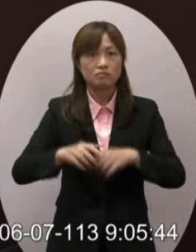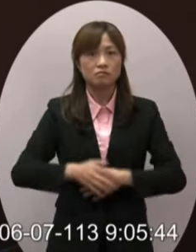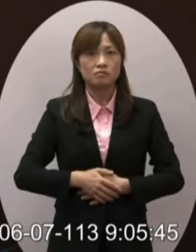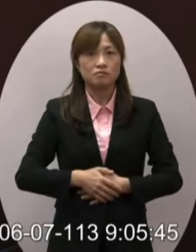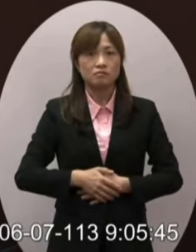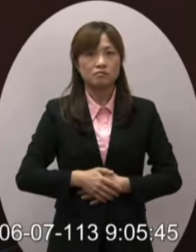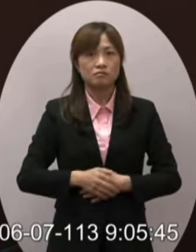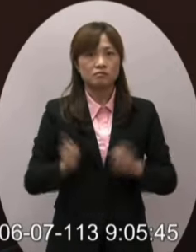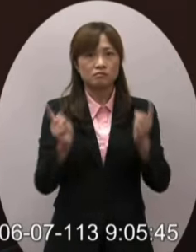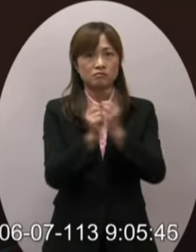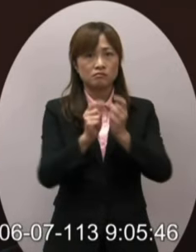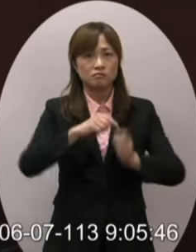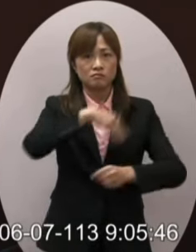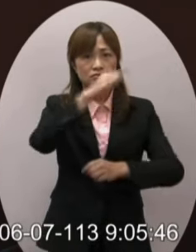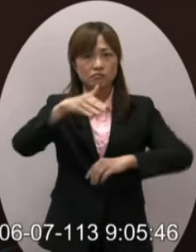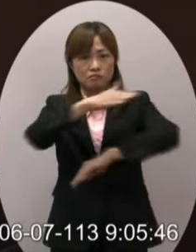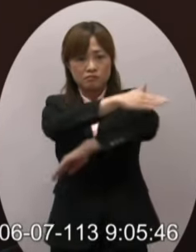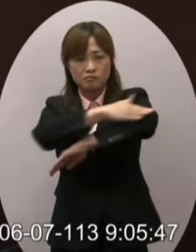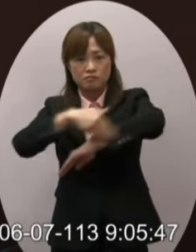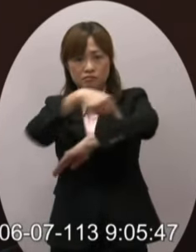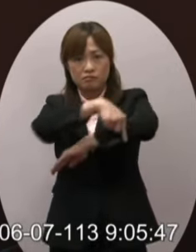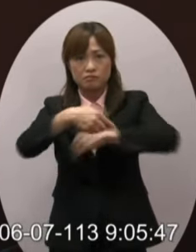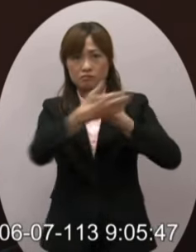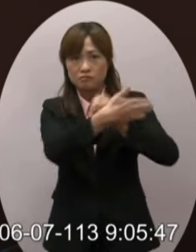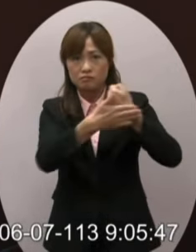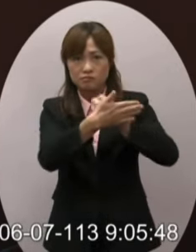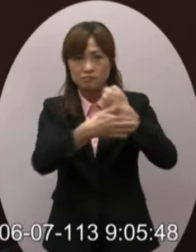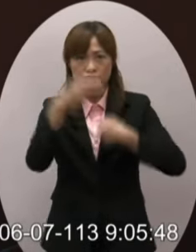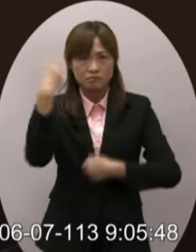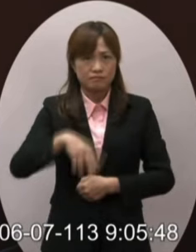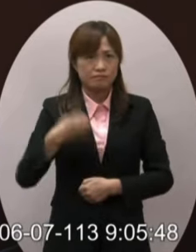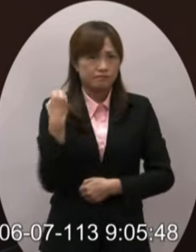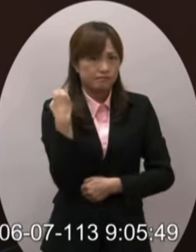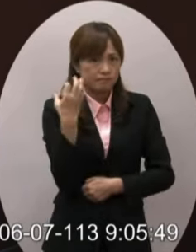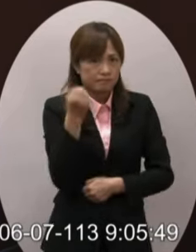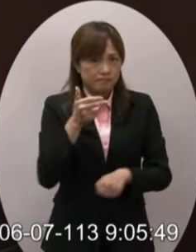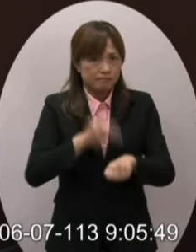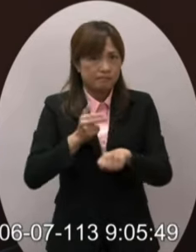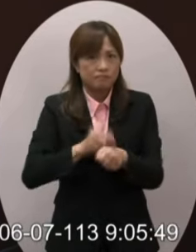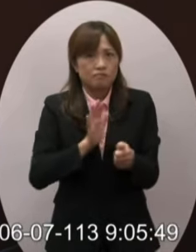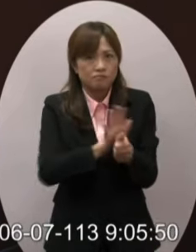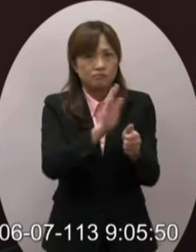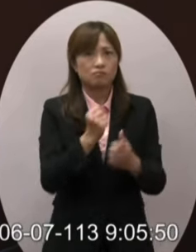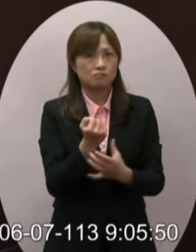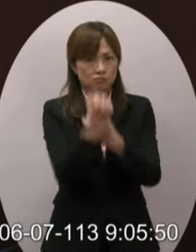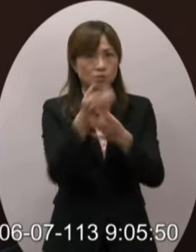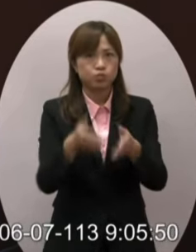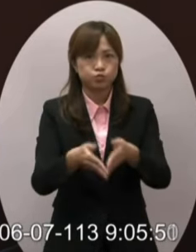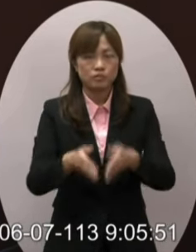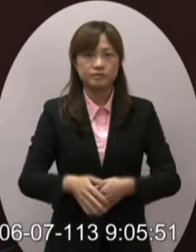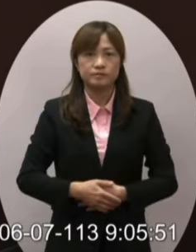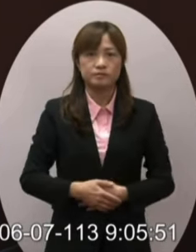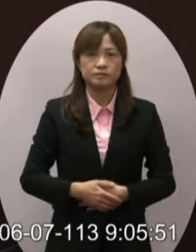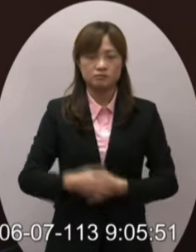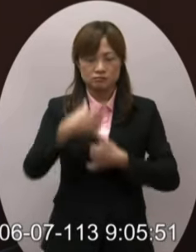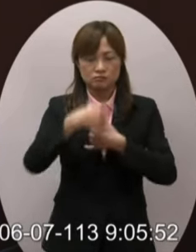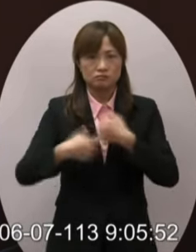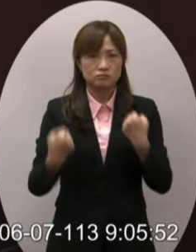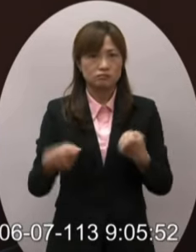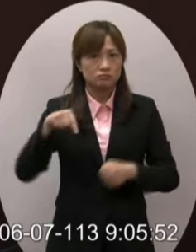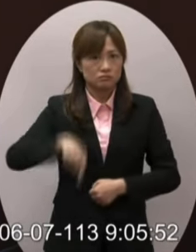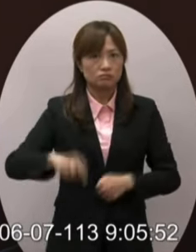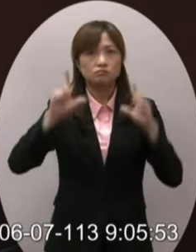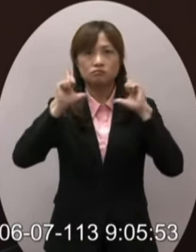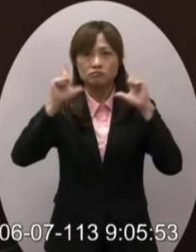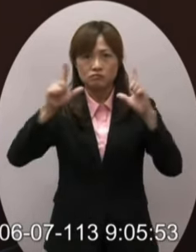们的边坡防护，要有更新一层的认识，更新一层的措施作为。所以本席在这边特地把它提